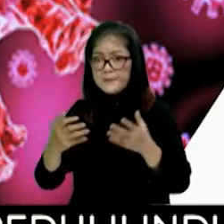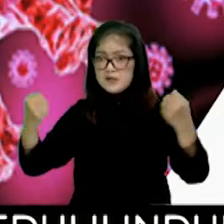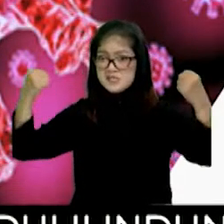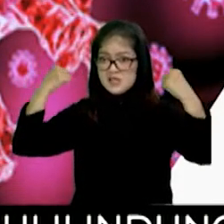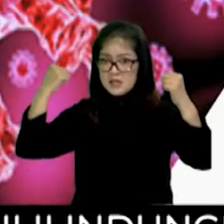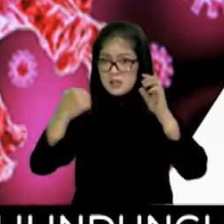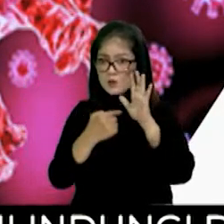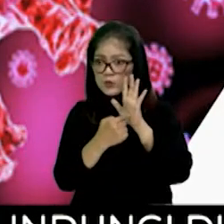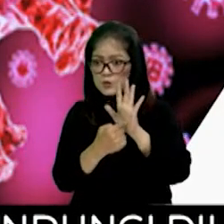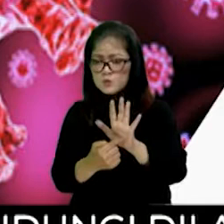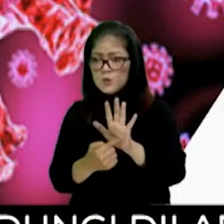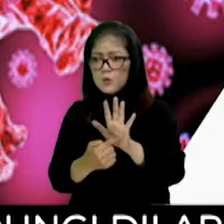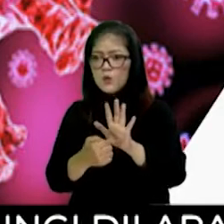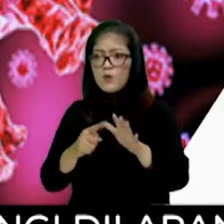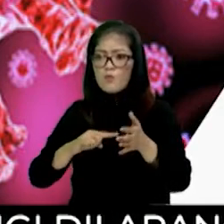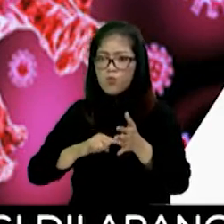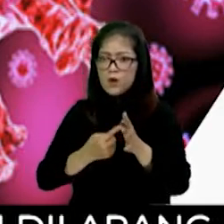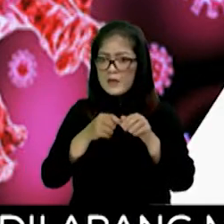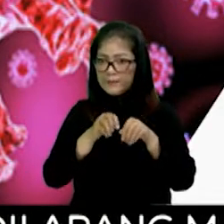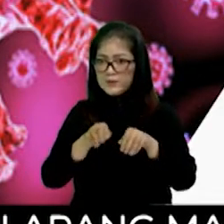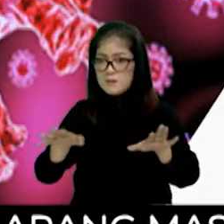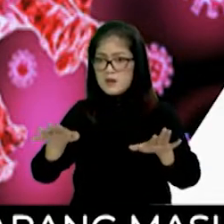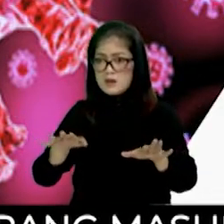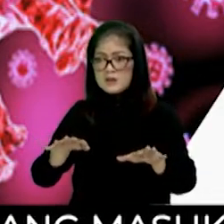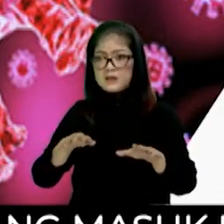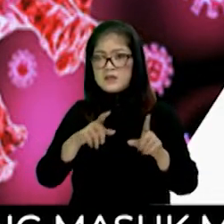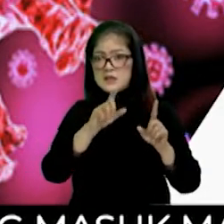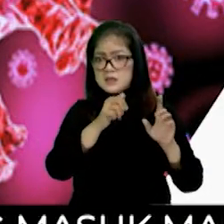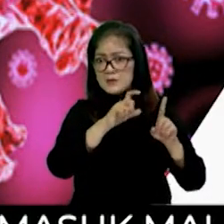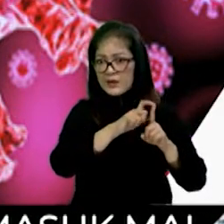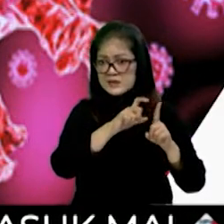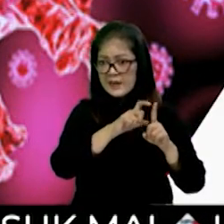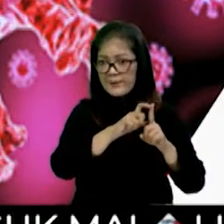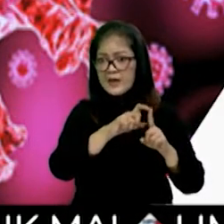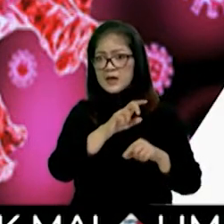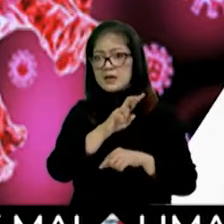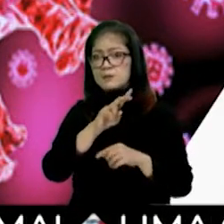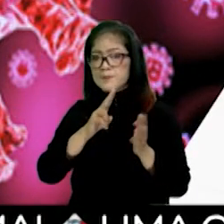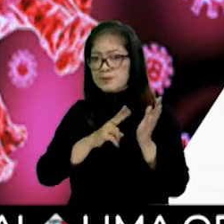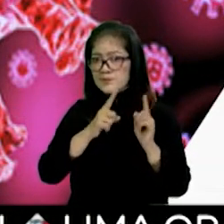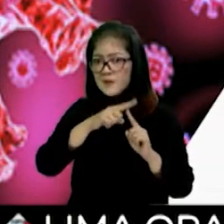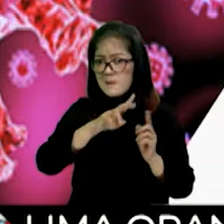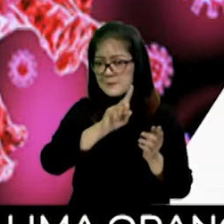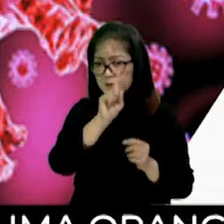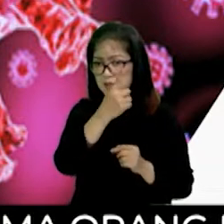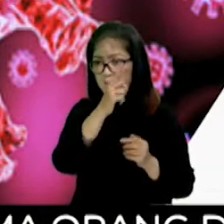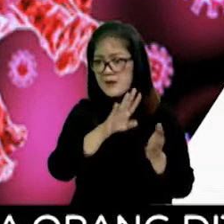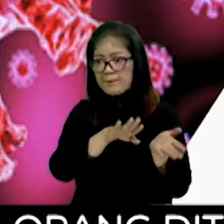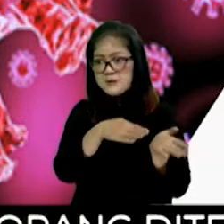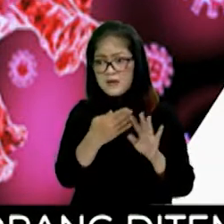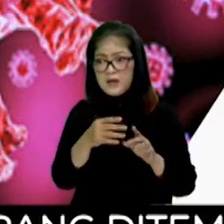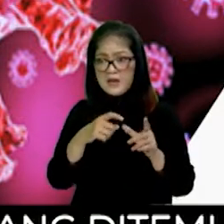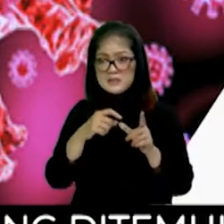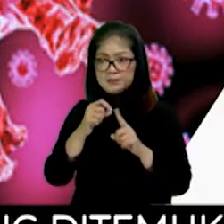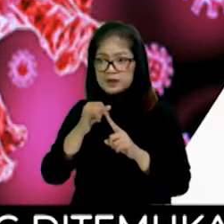sejak 16 Desember 2021. Pasien pertama meninggal dunia di RSPI Sulianti Saroso. Pasien